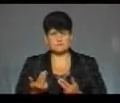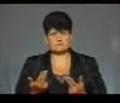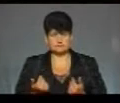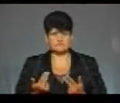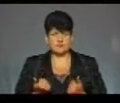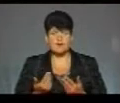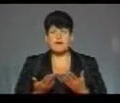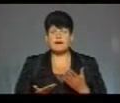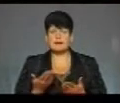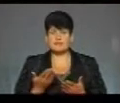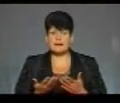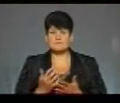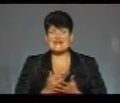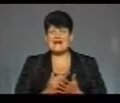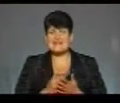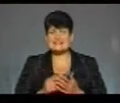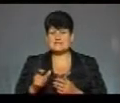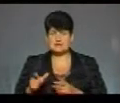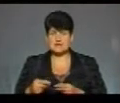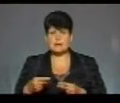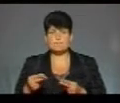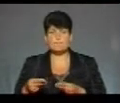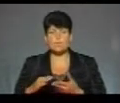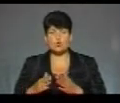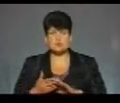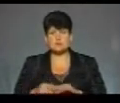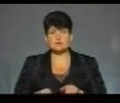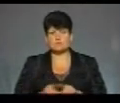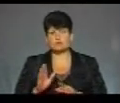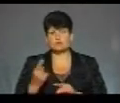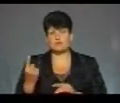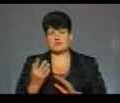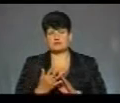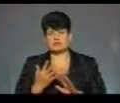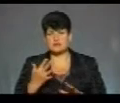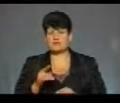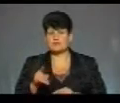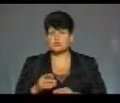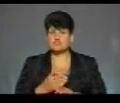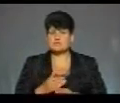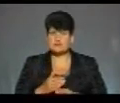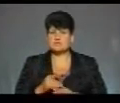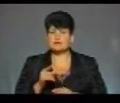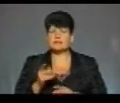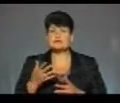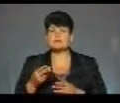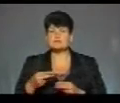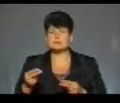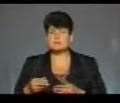так, але от резервісти, які заключили контракт, вони будуть так само в першу чергу, але в тій частині, в якій він заключив контракт.